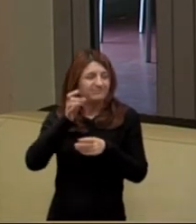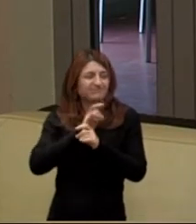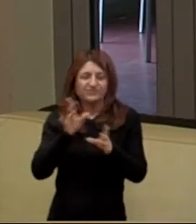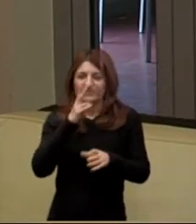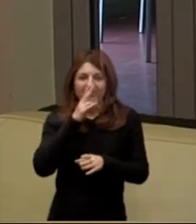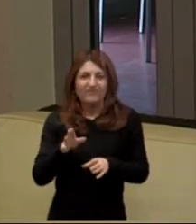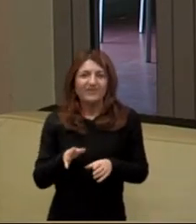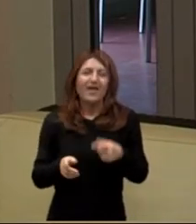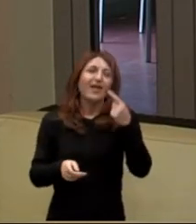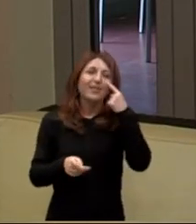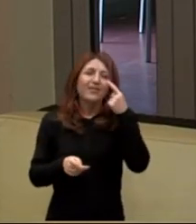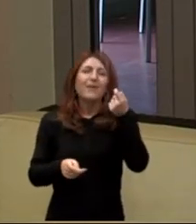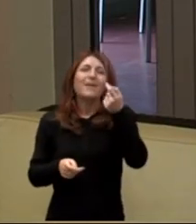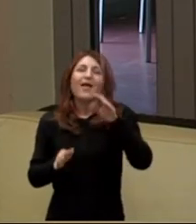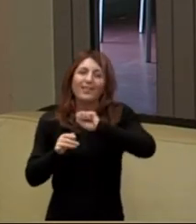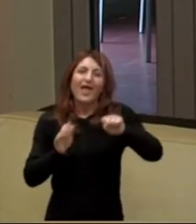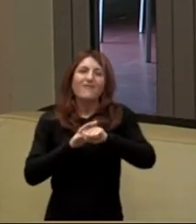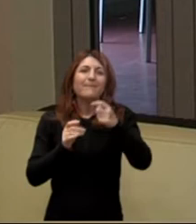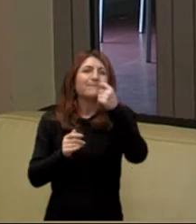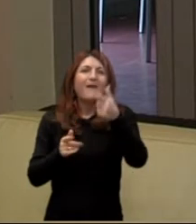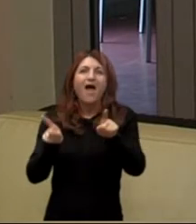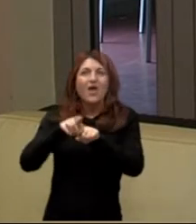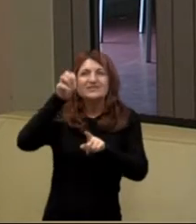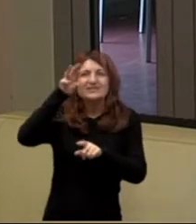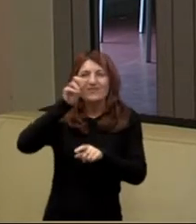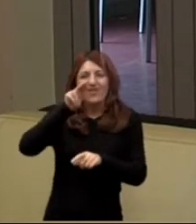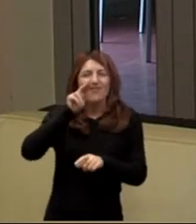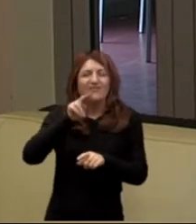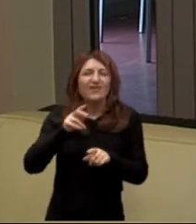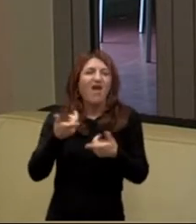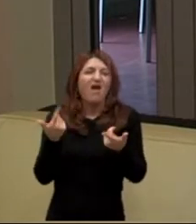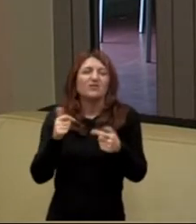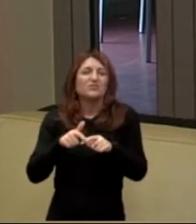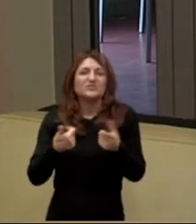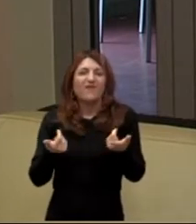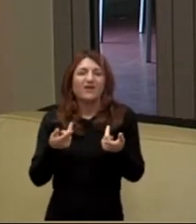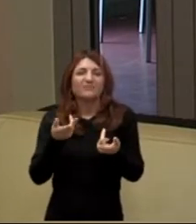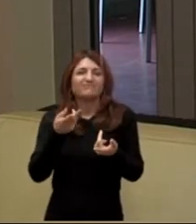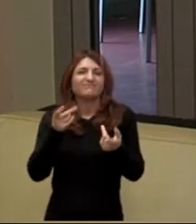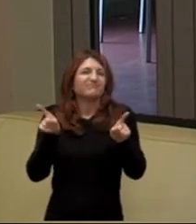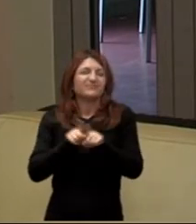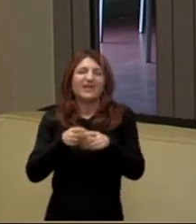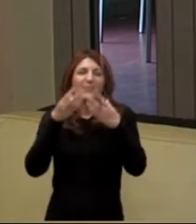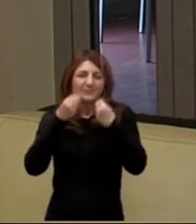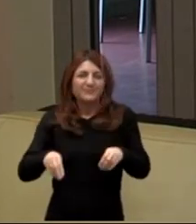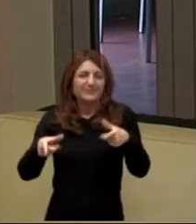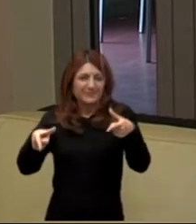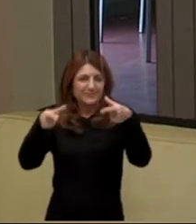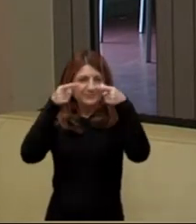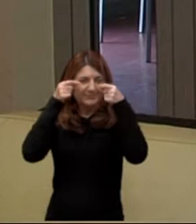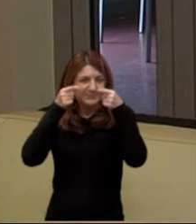lijevo još malo nešto svjetlosti nazirem, ali jako slabo. Znači, taj vid je, on ide svojem kraju, propada sve više i više